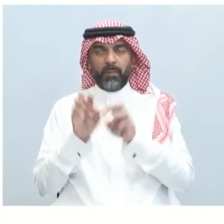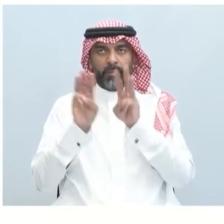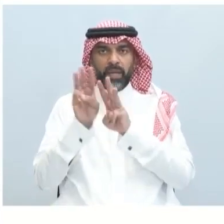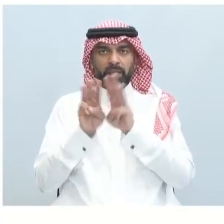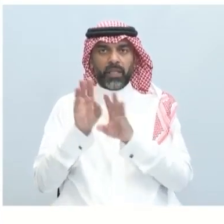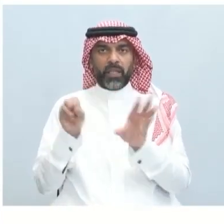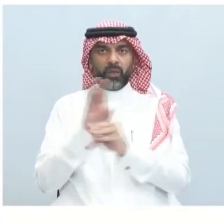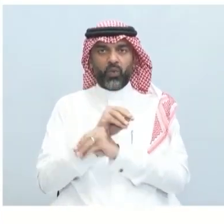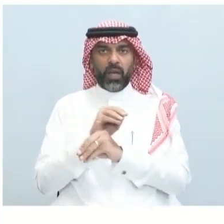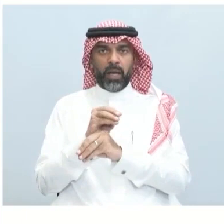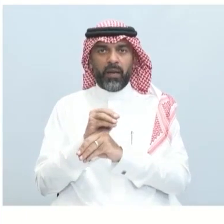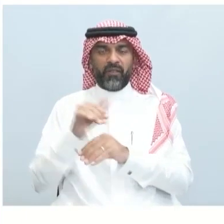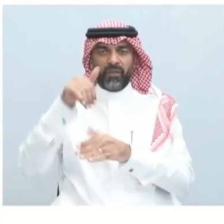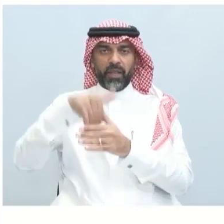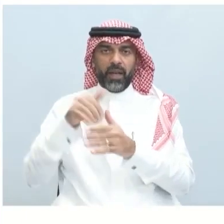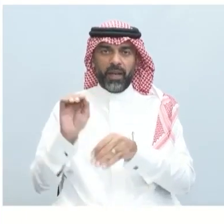الإلكتروني.